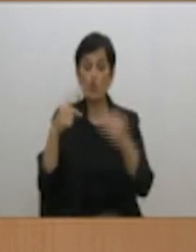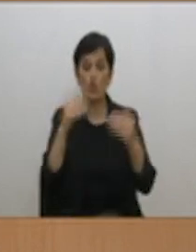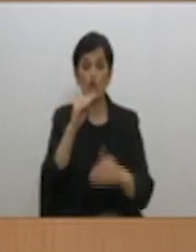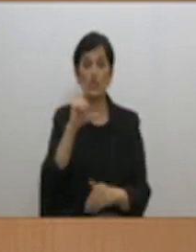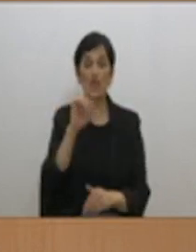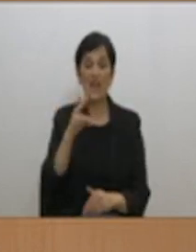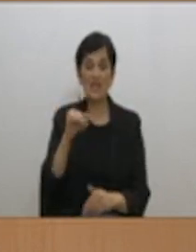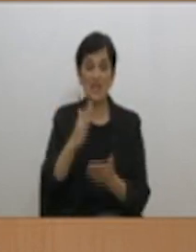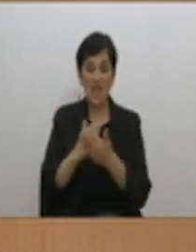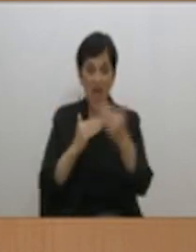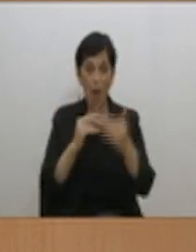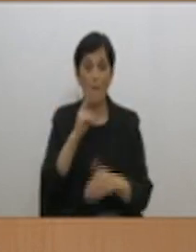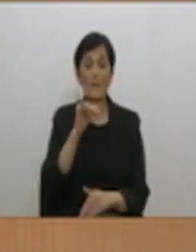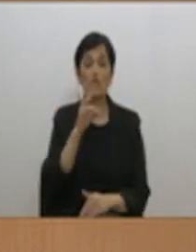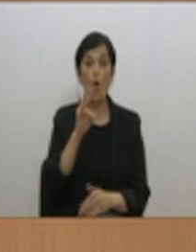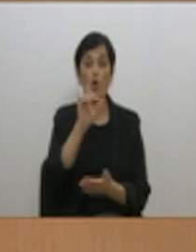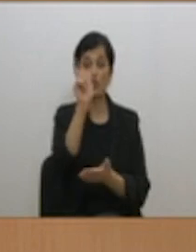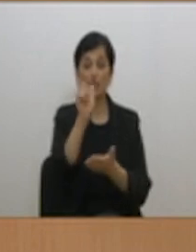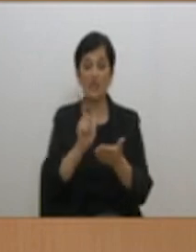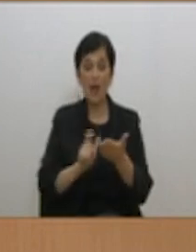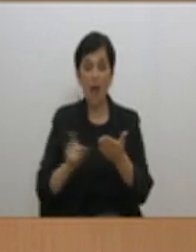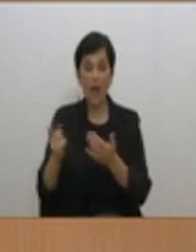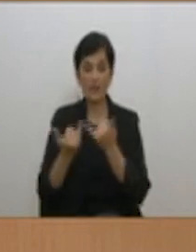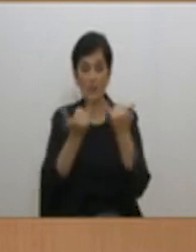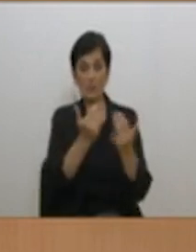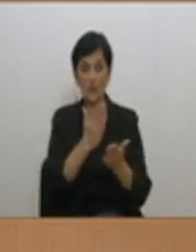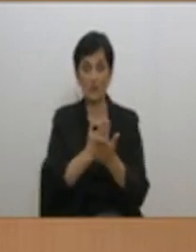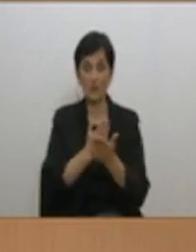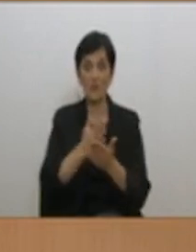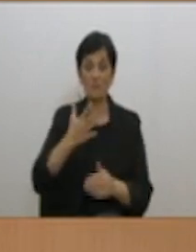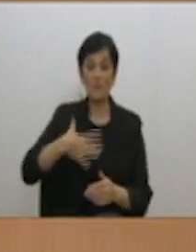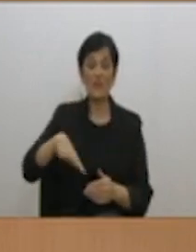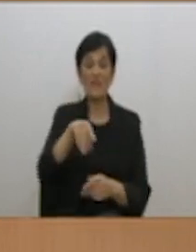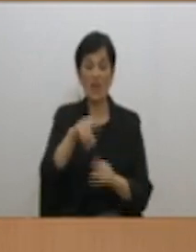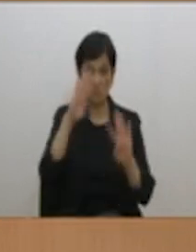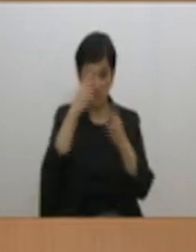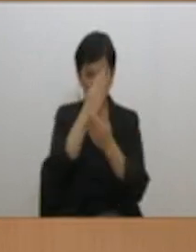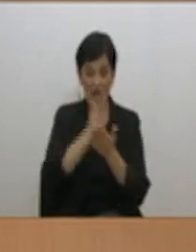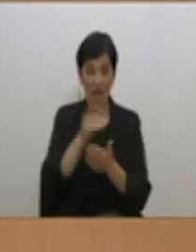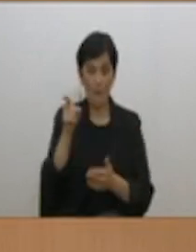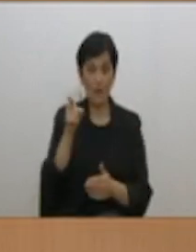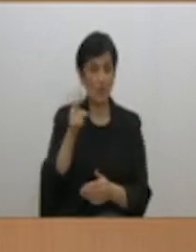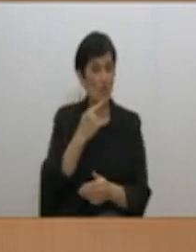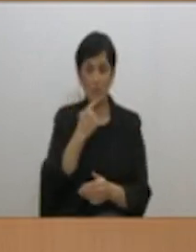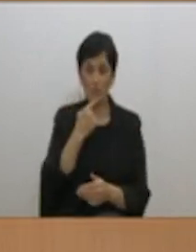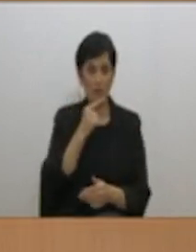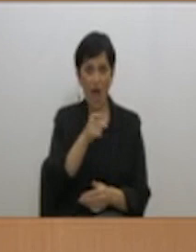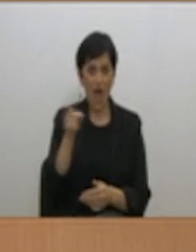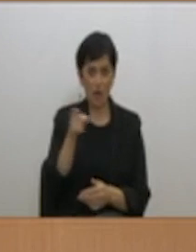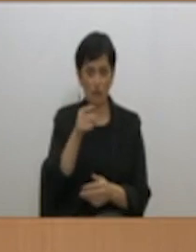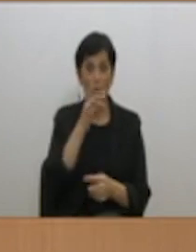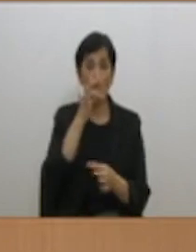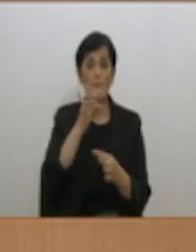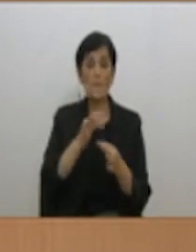ხართ. პრიგოჟინზე ლექსის მიმძღვნელებიც ხართ. ამ ქვეყნის მტრებიც ხართ. და ეჭვი არ შეგეპაროთ რომ ამაზე